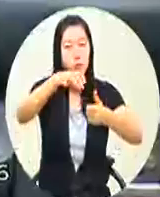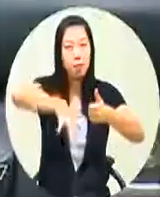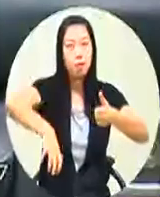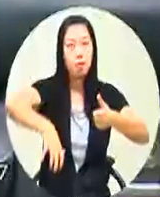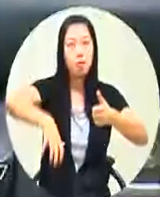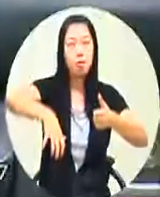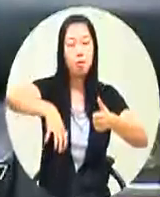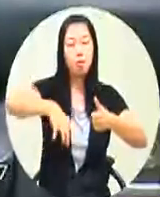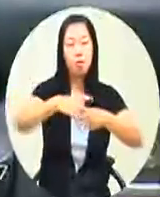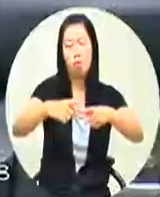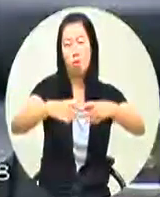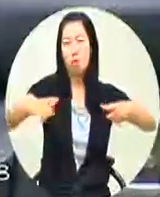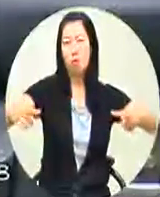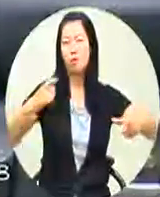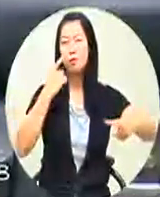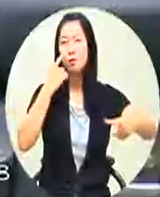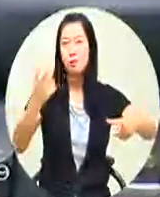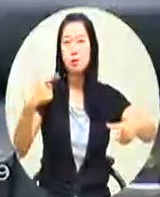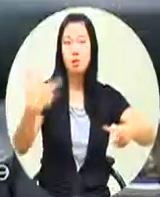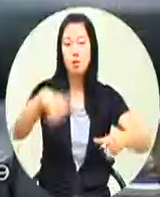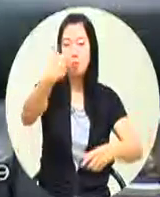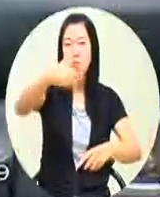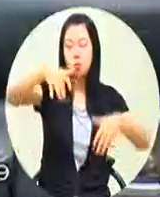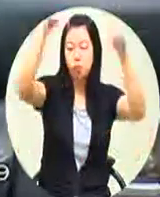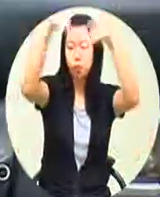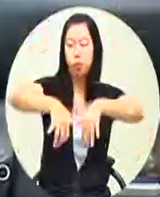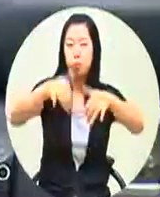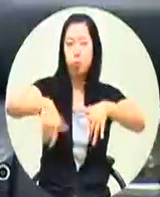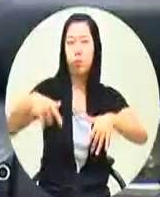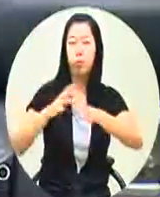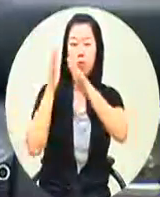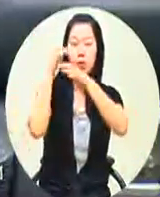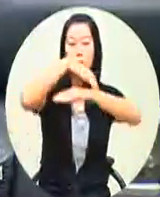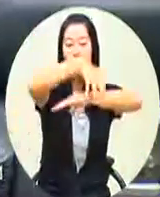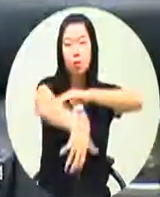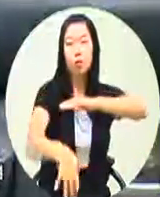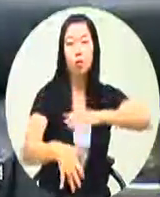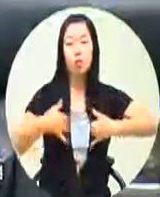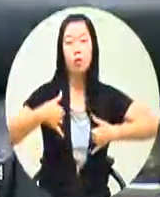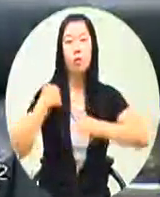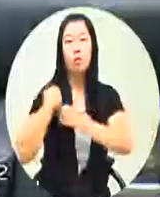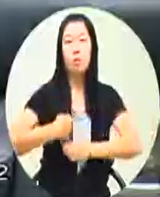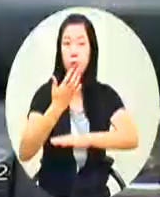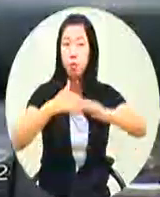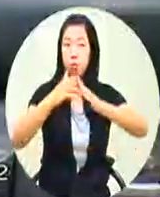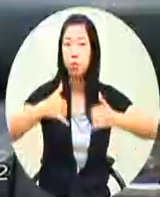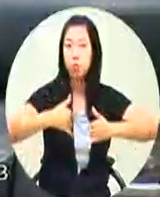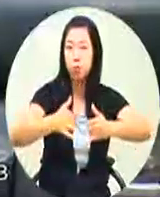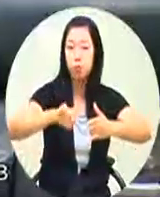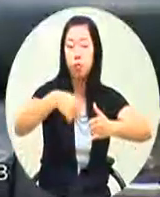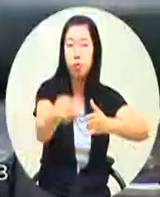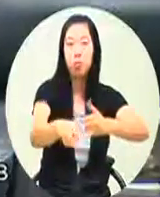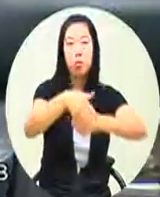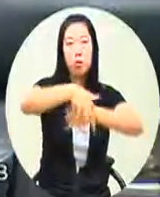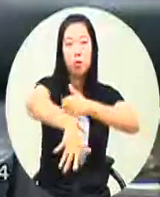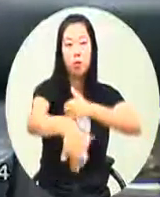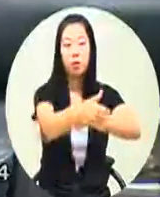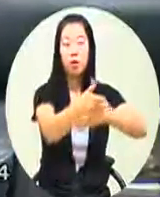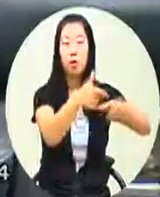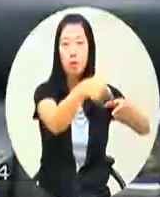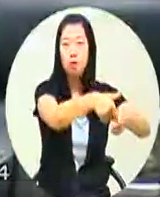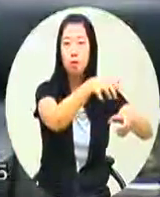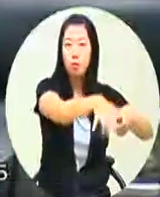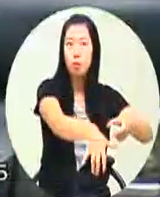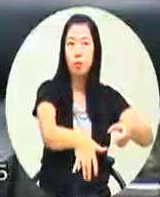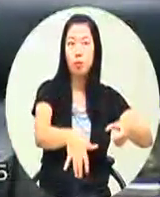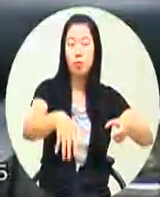围有那么大，它整个水系下来倾泻到军校路的时候，他又往前去排，往加油站那个方向，就是